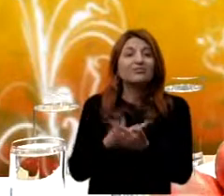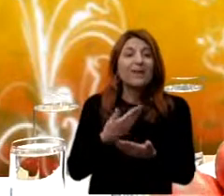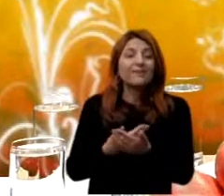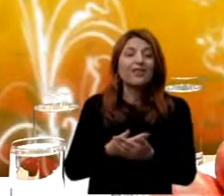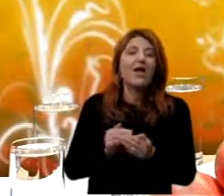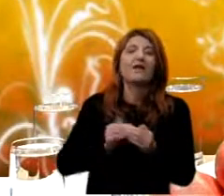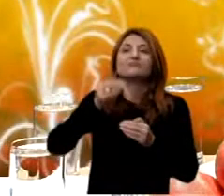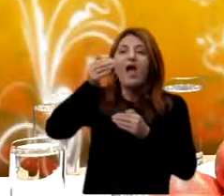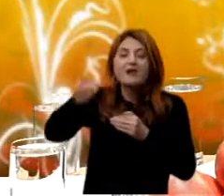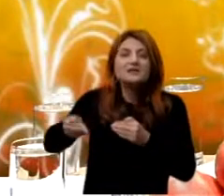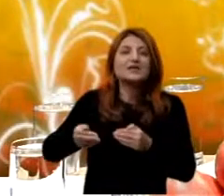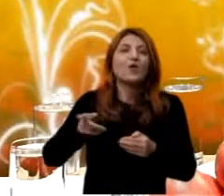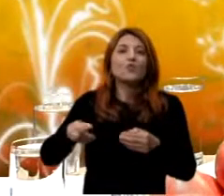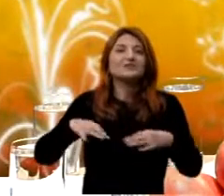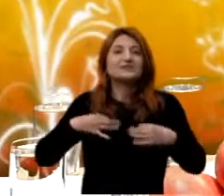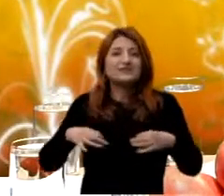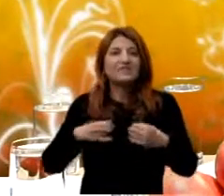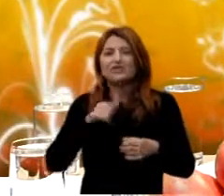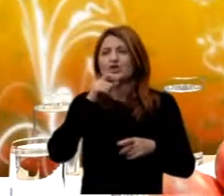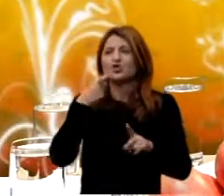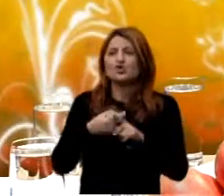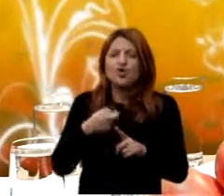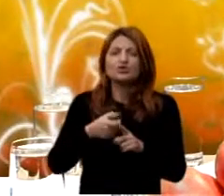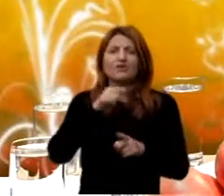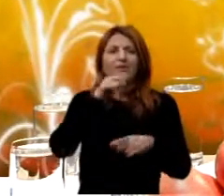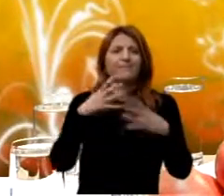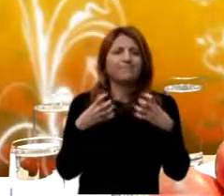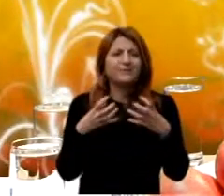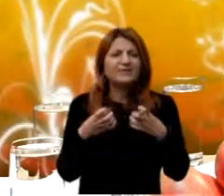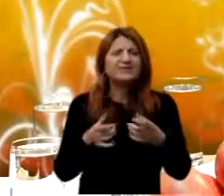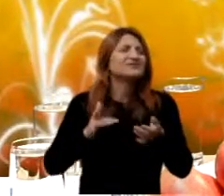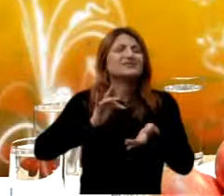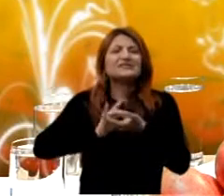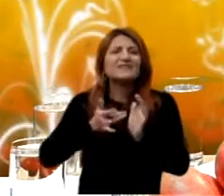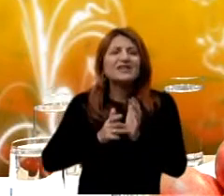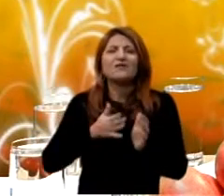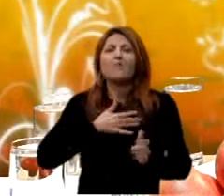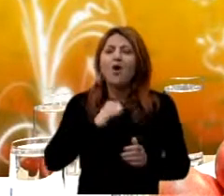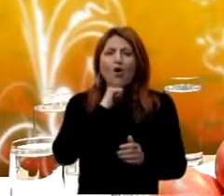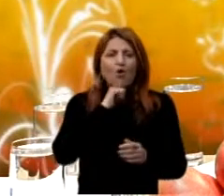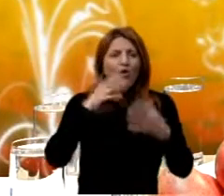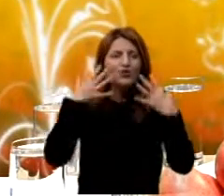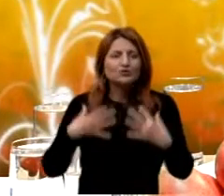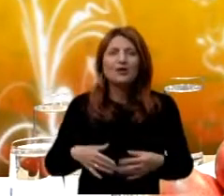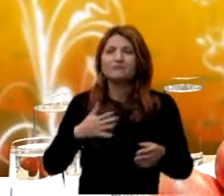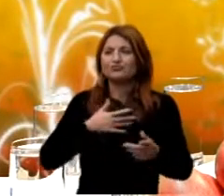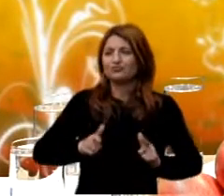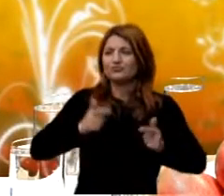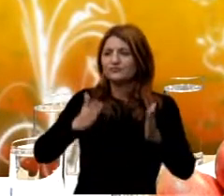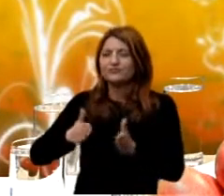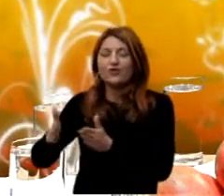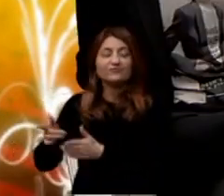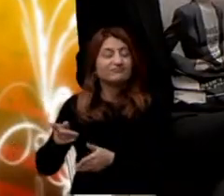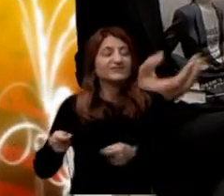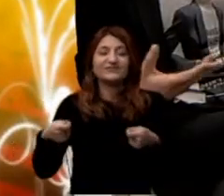kasnijeg sustava, ajmo reći zdravstvenog, i koštanog, i mišićnog, i kože naše, i stil života. Tako je, da.